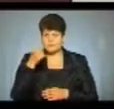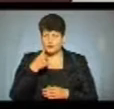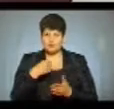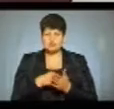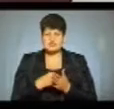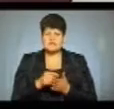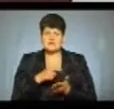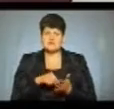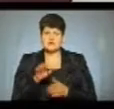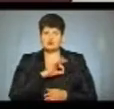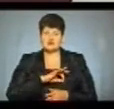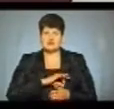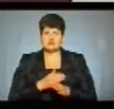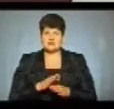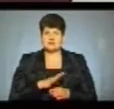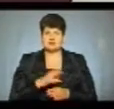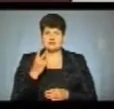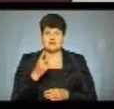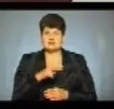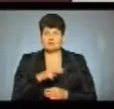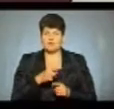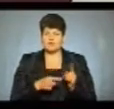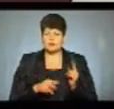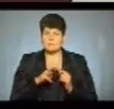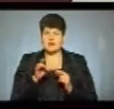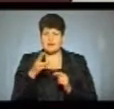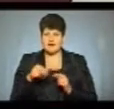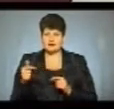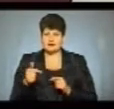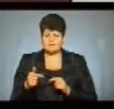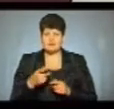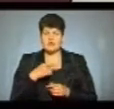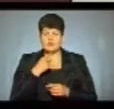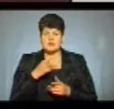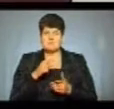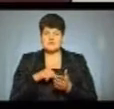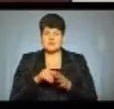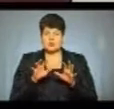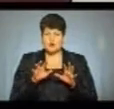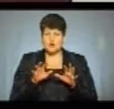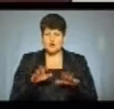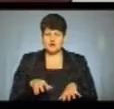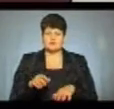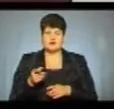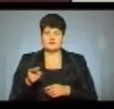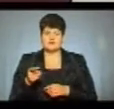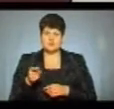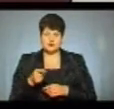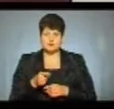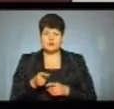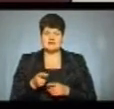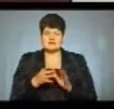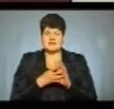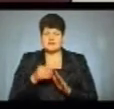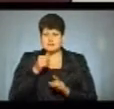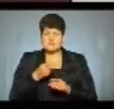міста дохідна частина становила понад 2,5 мільярди гривень. За словами міського голови Сергія Надала, за 9 місяців бюджет перевиконали.